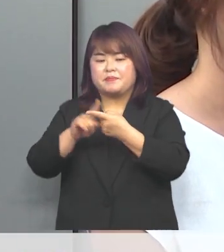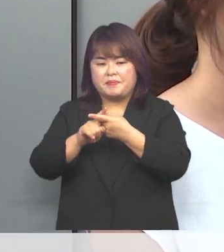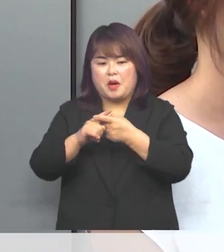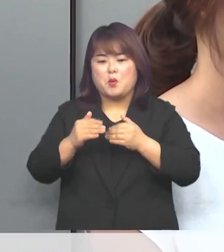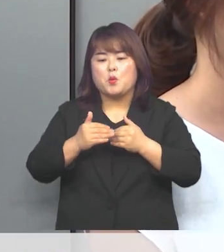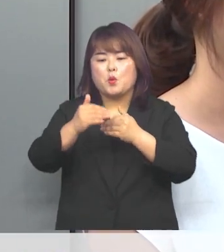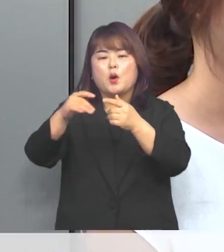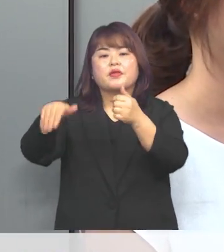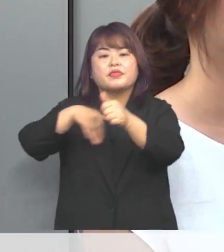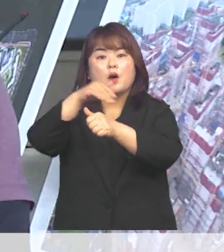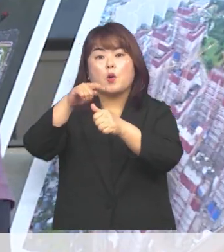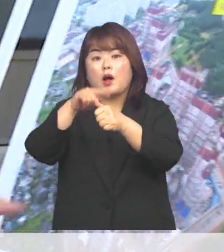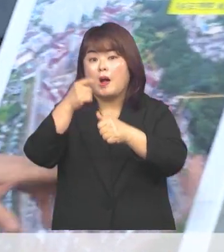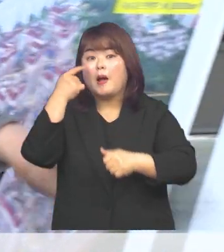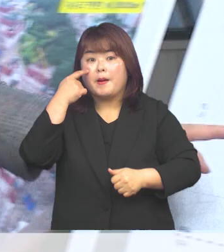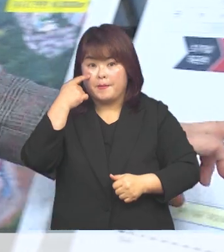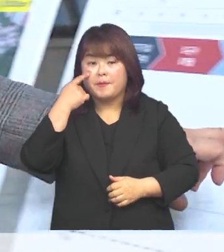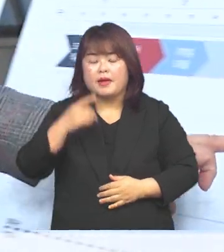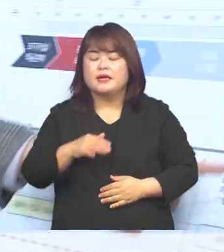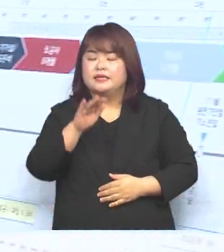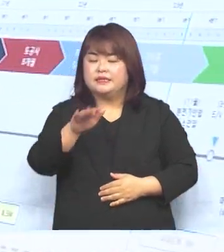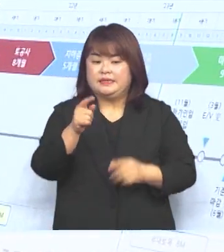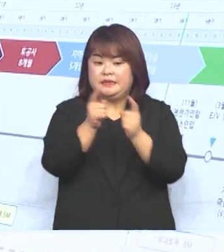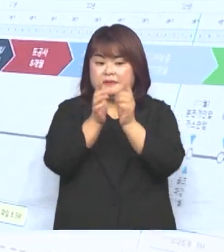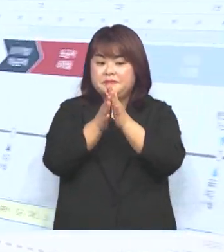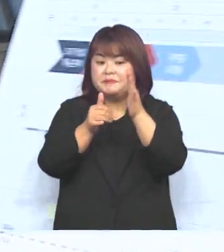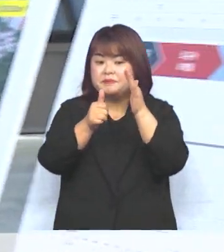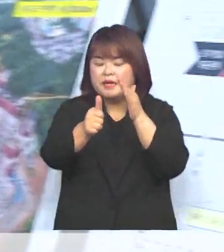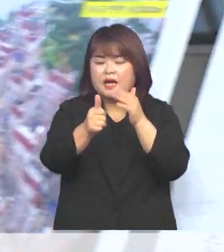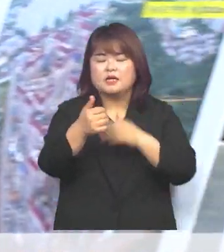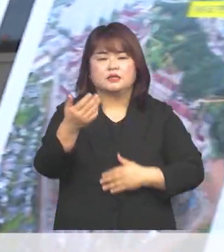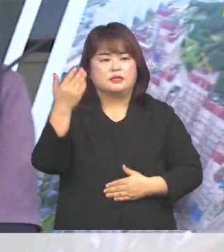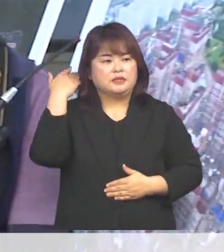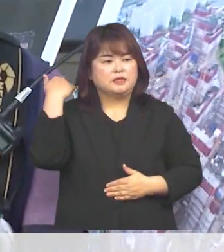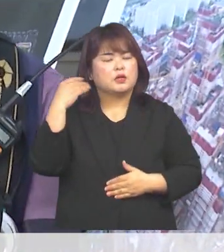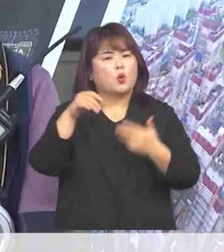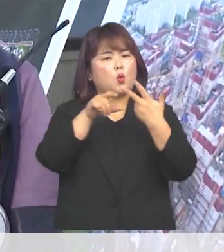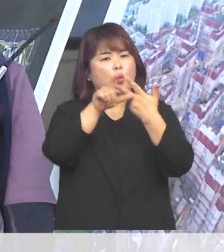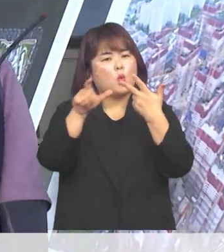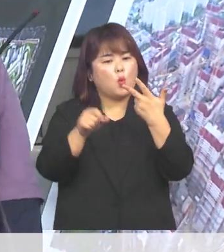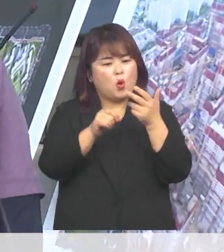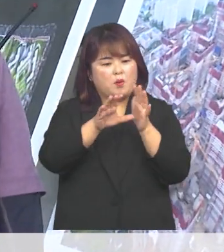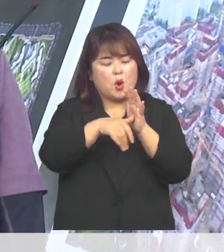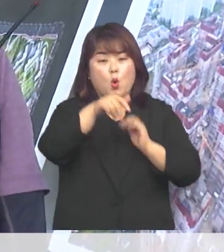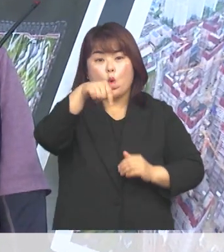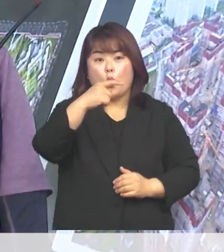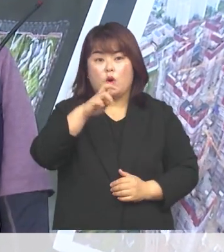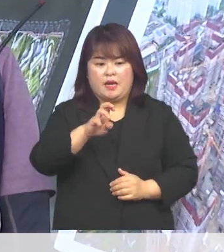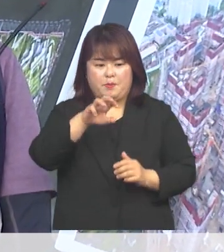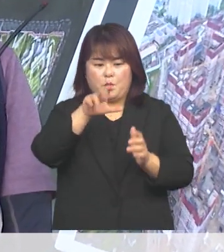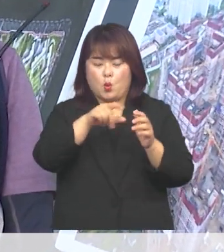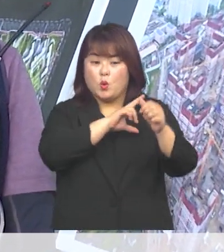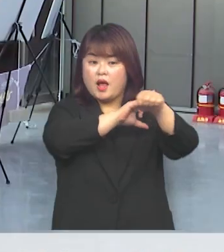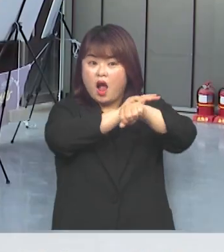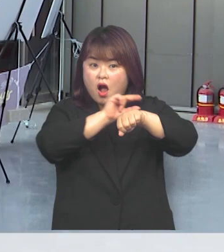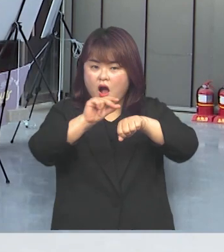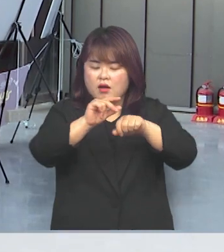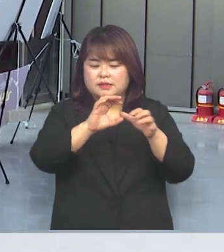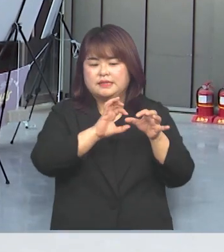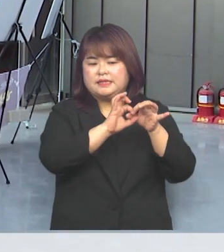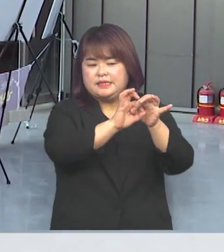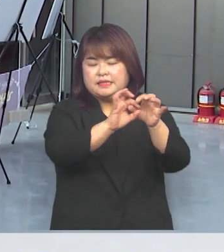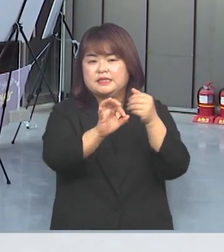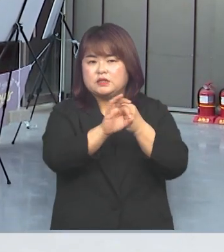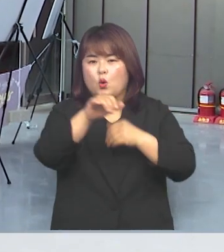상황을 살펴봤습니다. 이 시장의 현장 방문은 지난달 고림미래연대와의 면담에서 나온 경강선 연장,